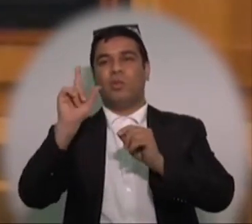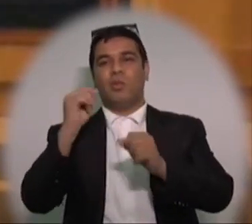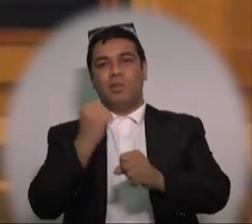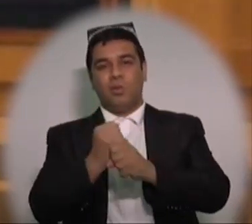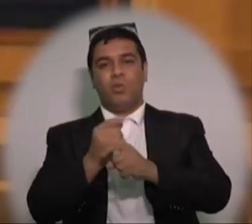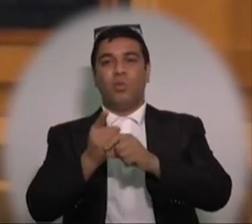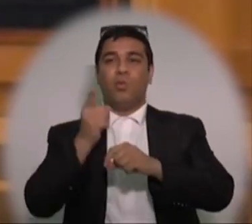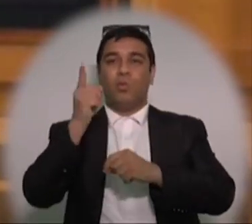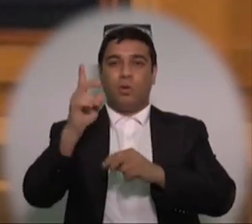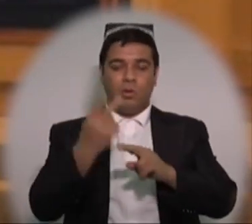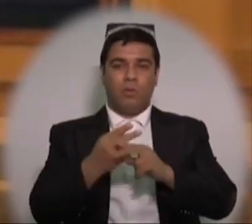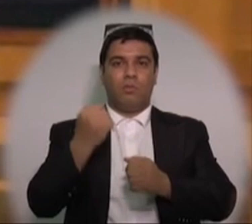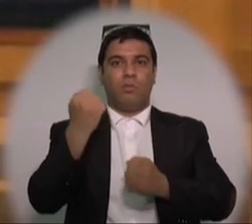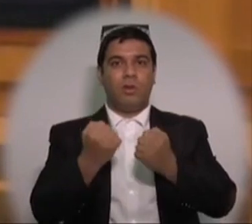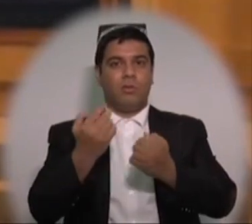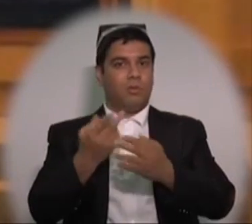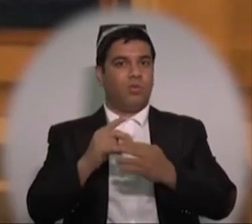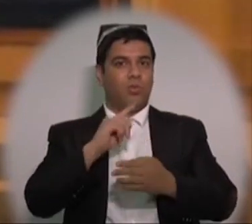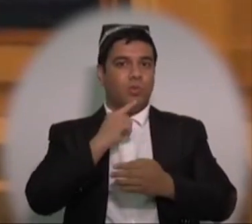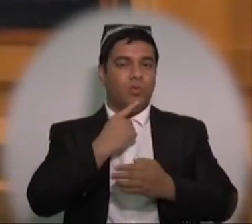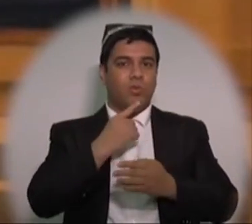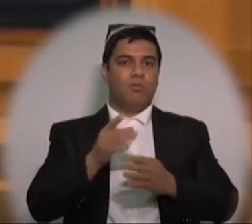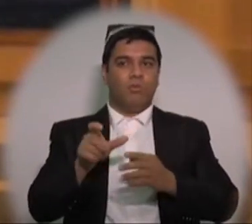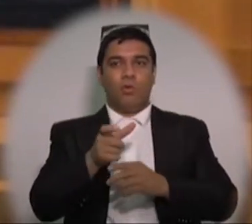ham uzoqroq joyga boradigan bo'lsa, u endi aniq.